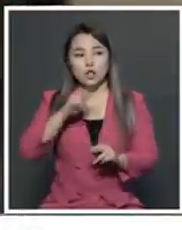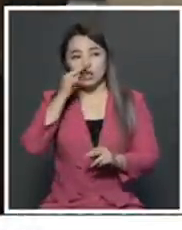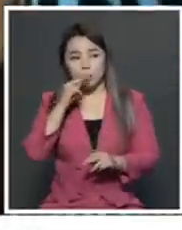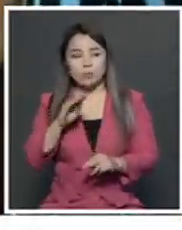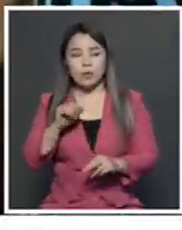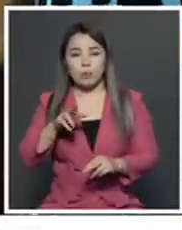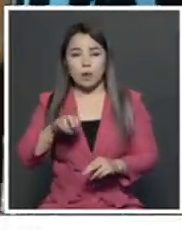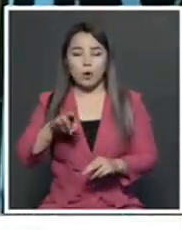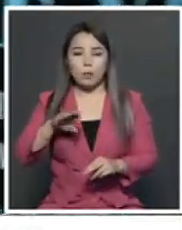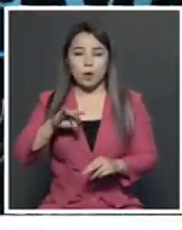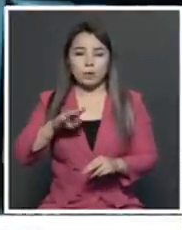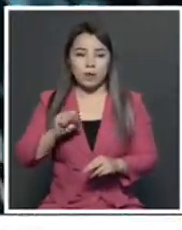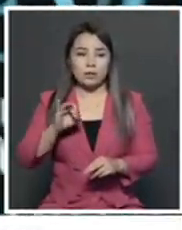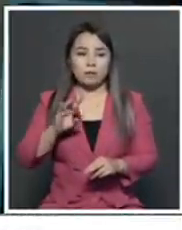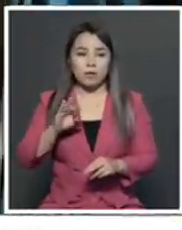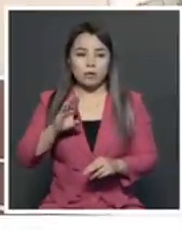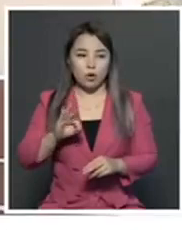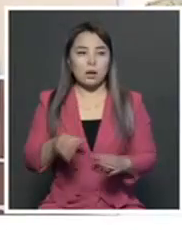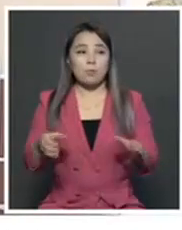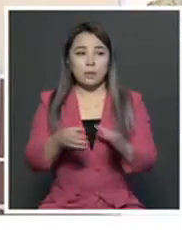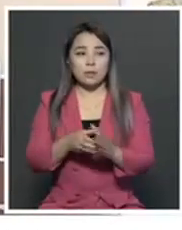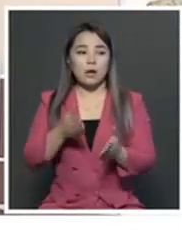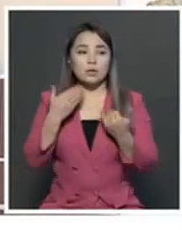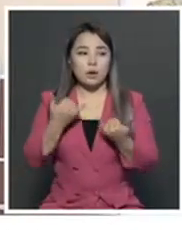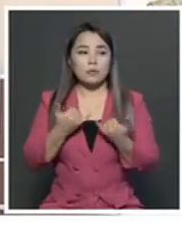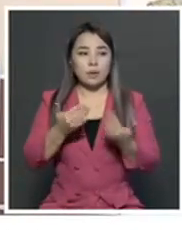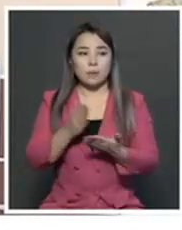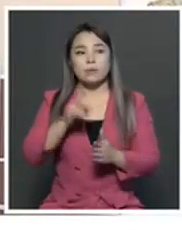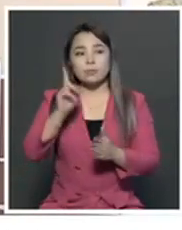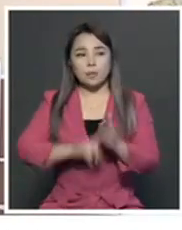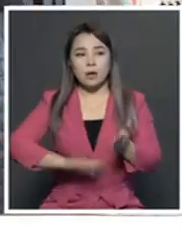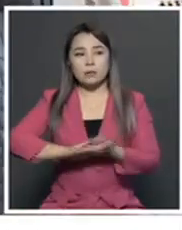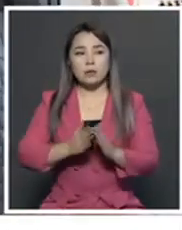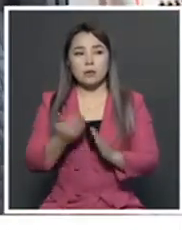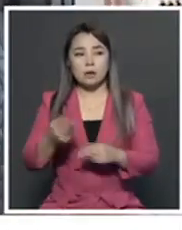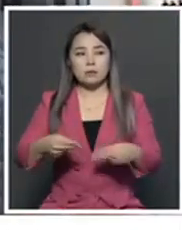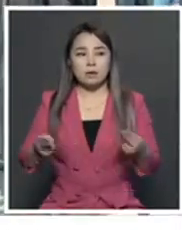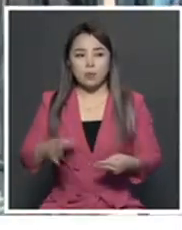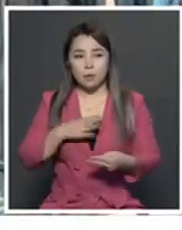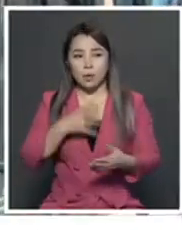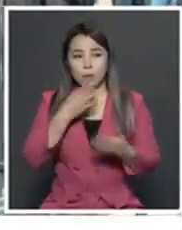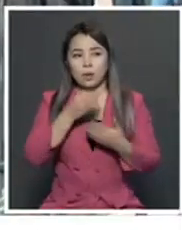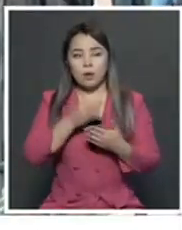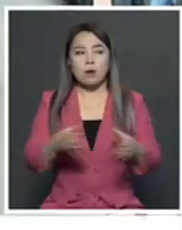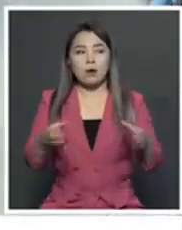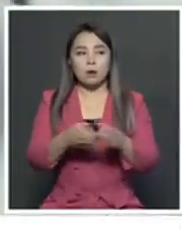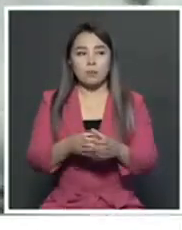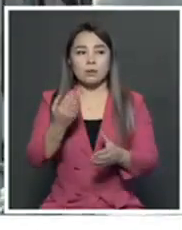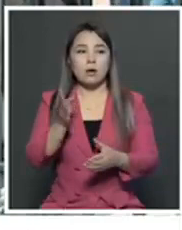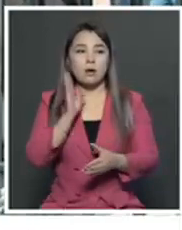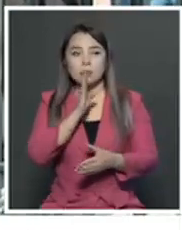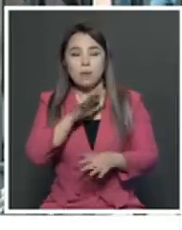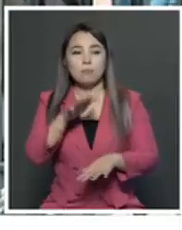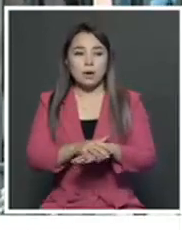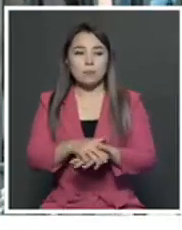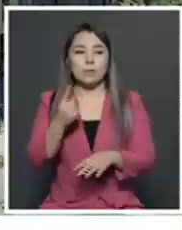шымкенттік Жамал Омарова. Инвиво компаниясының оңай олжа табасы дегеніне иланып, келісімшартқа қол қойған. Өзінің айтуынша компания әйелдің атына